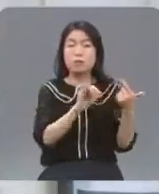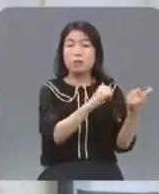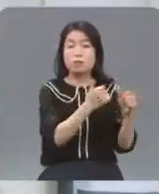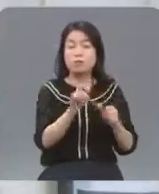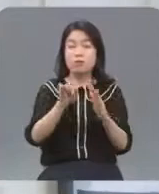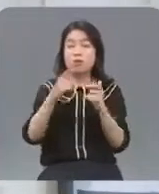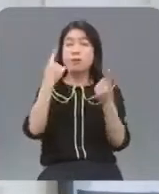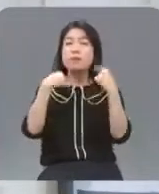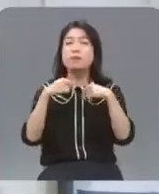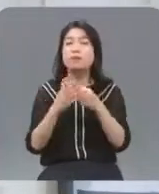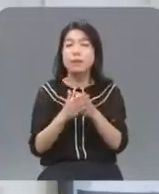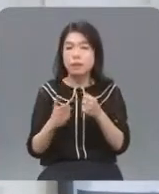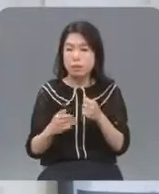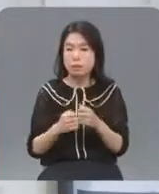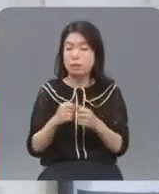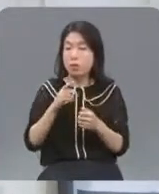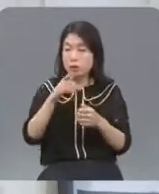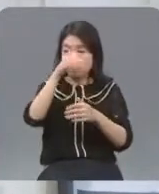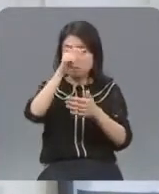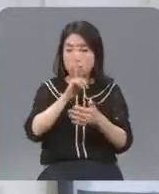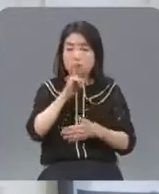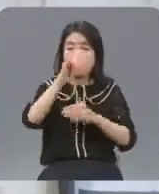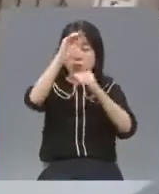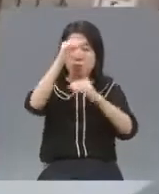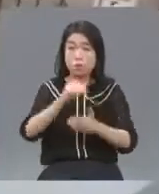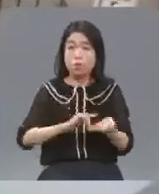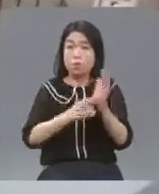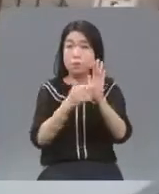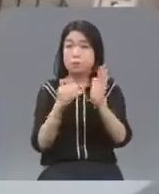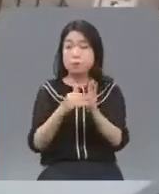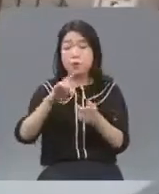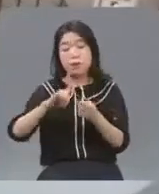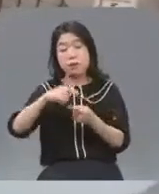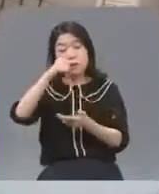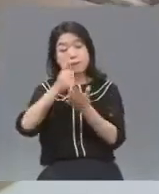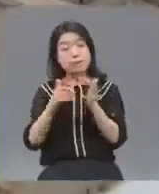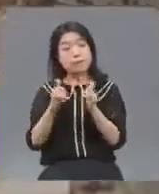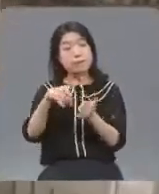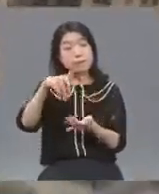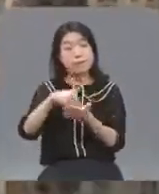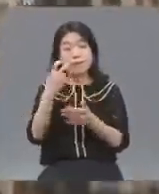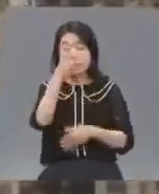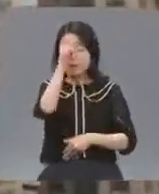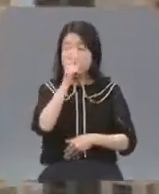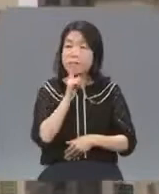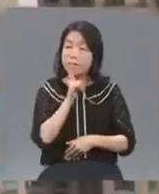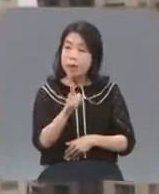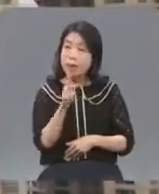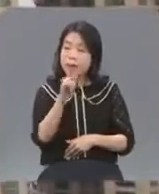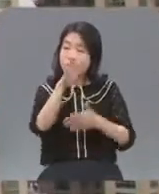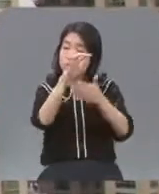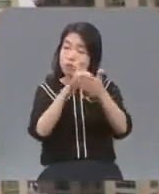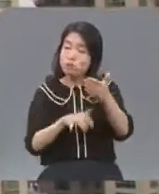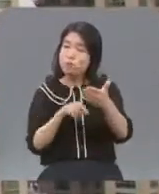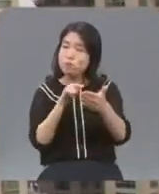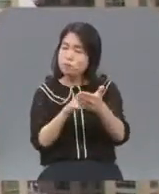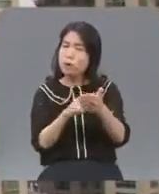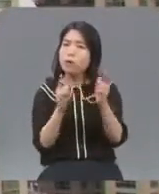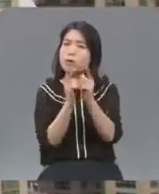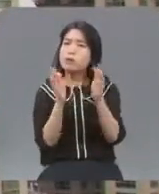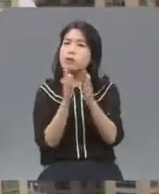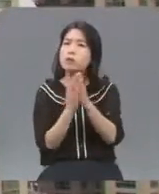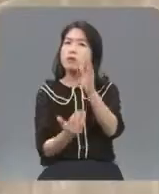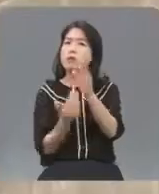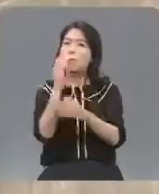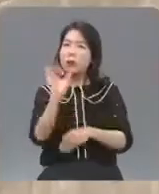1명이 타치 겠다며 공소 요지를 밝혔습니다 예대 피고인들은 검찰이 지적한 위반 사항이 직접적인